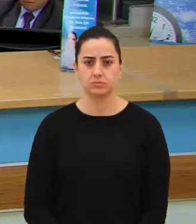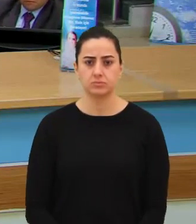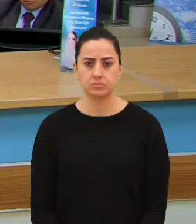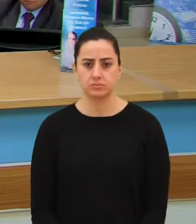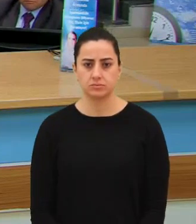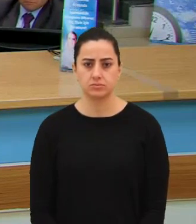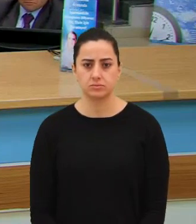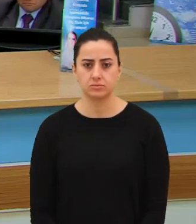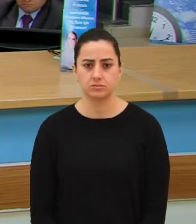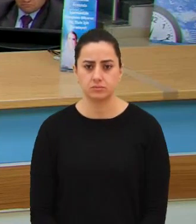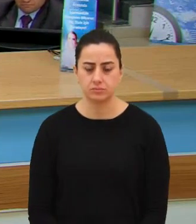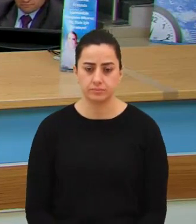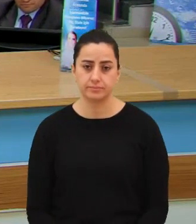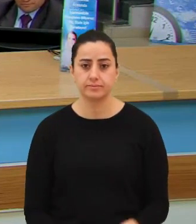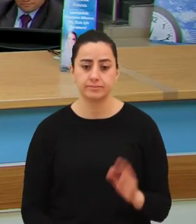Neyse.